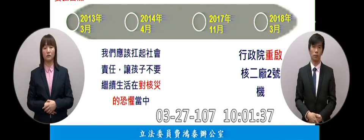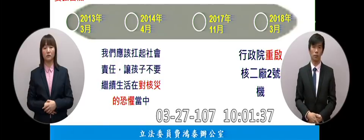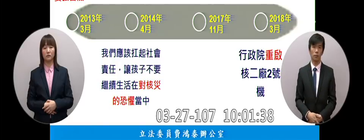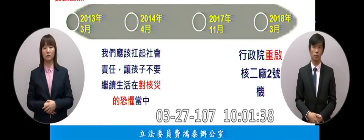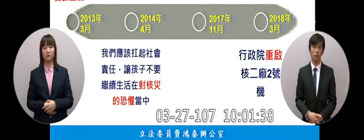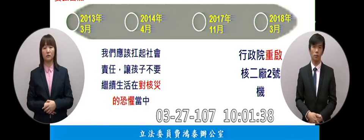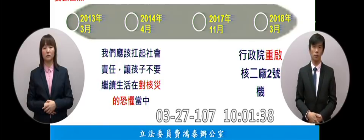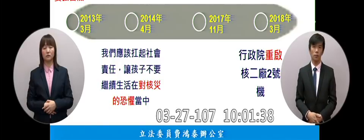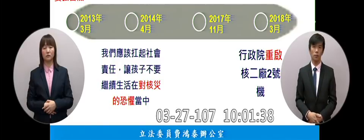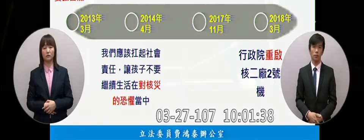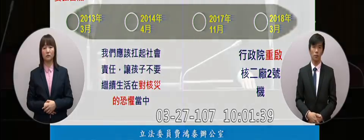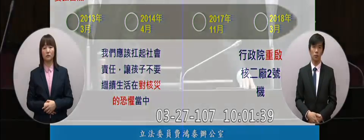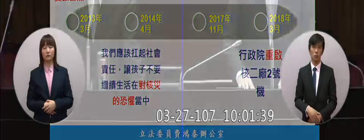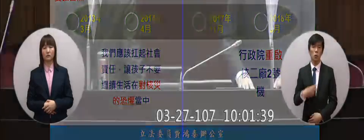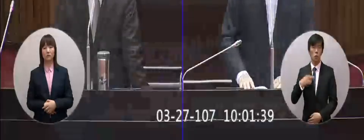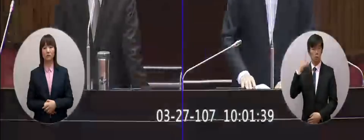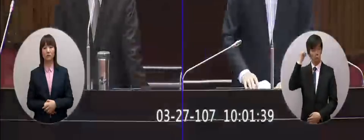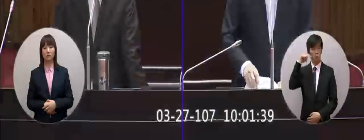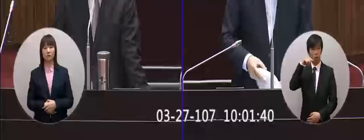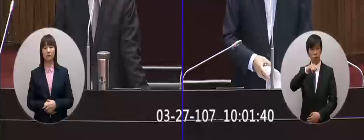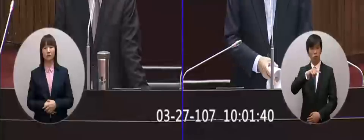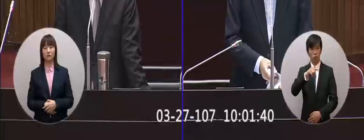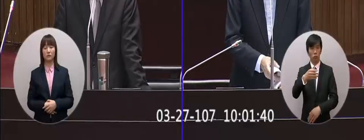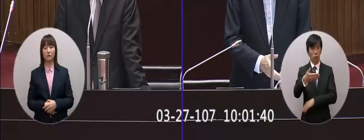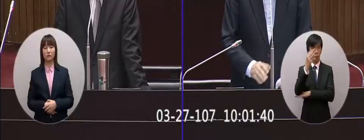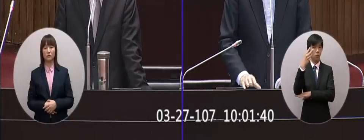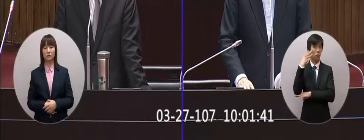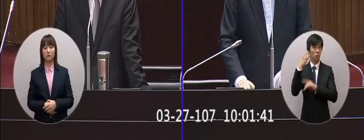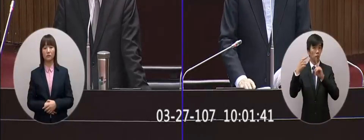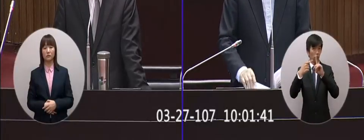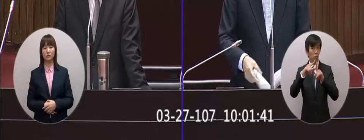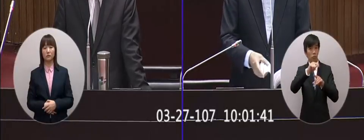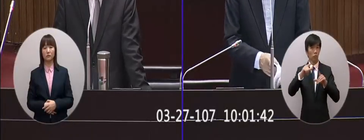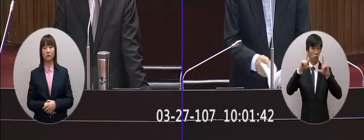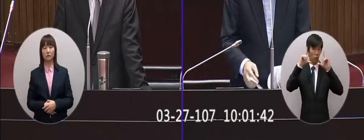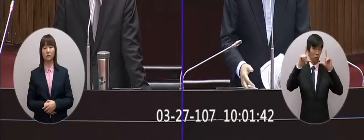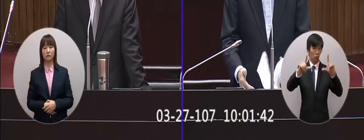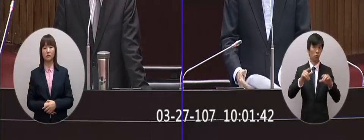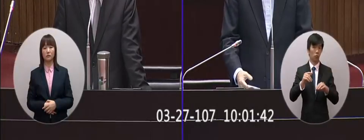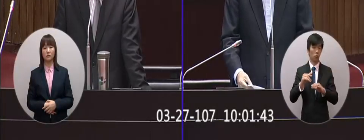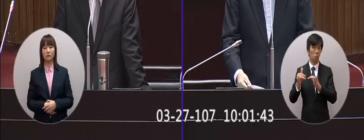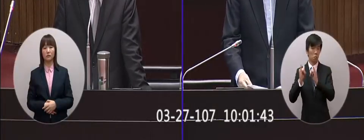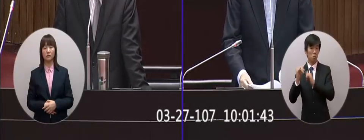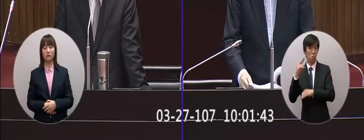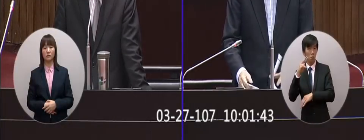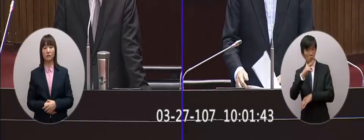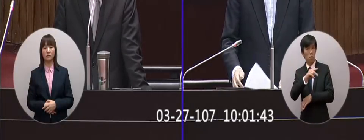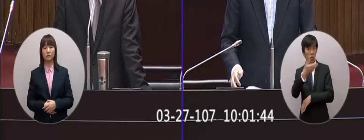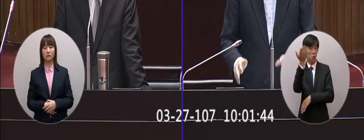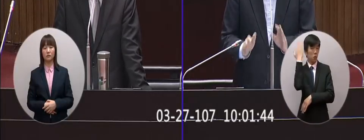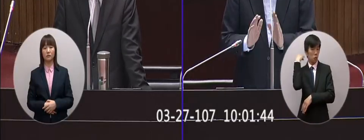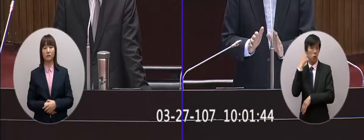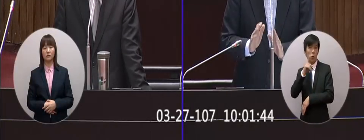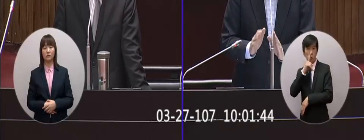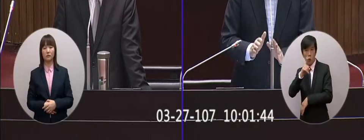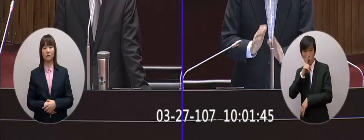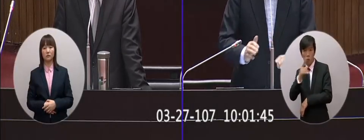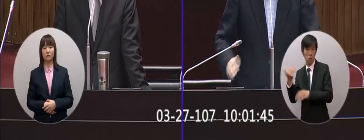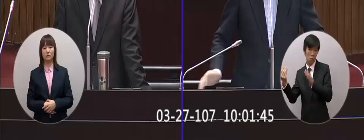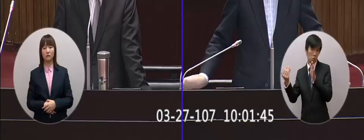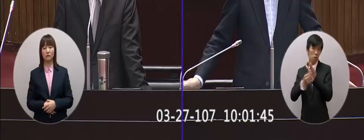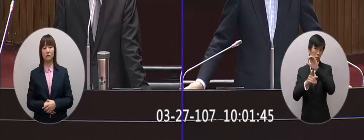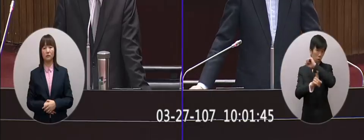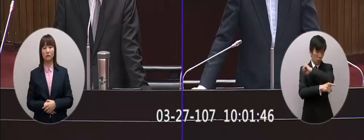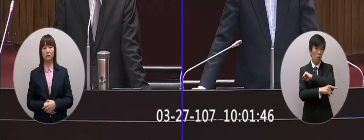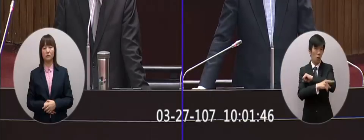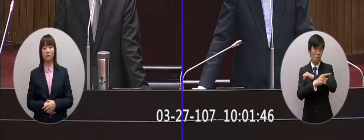我真的觉得啊，一个政治人物啊，要被人家检验，就是你过去做的事，做过去讲的话，都要会被